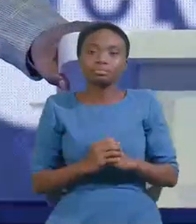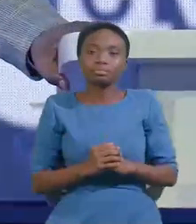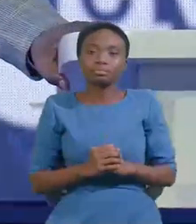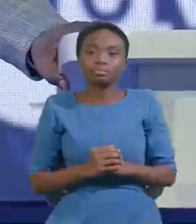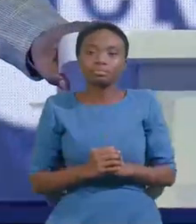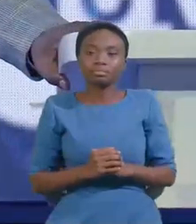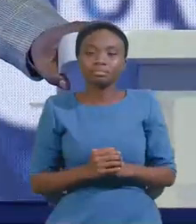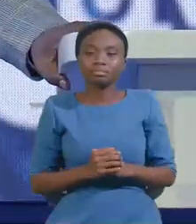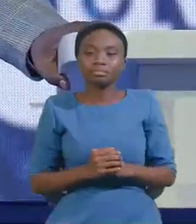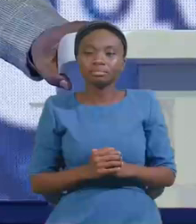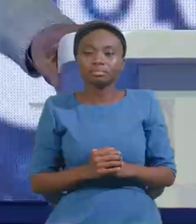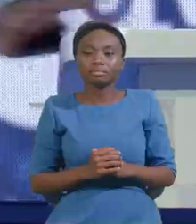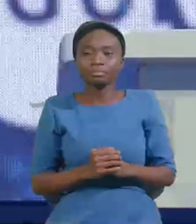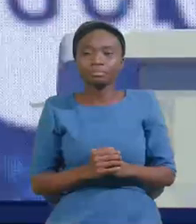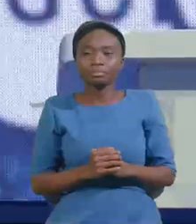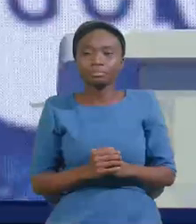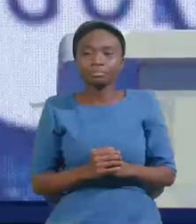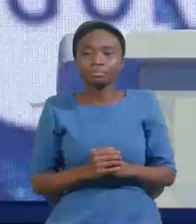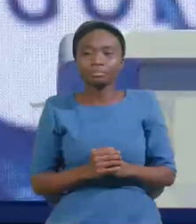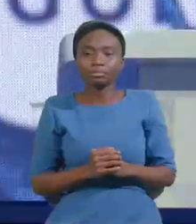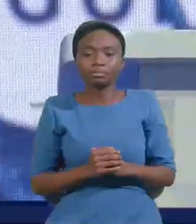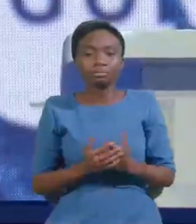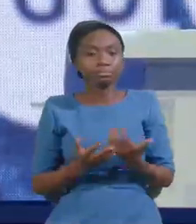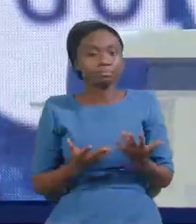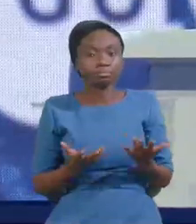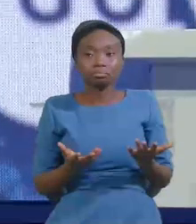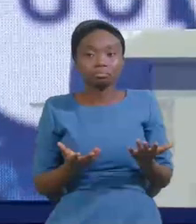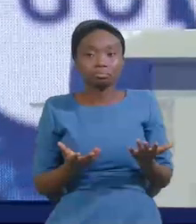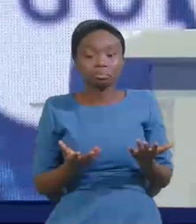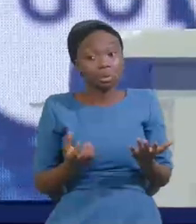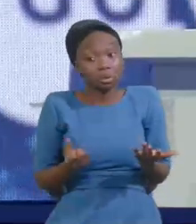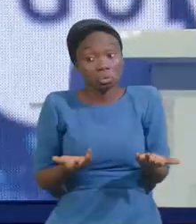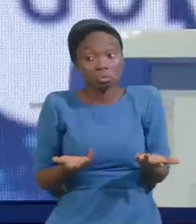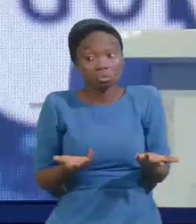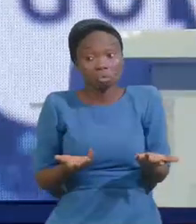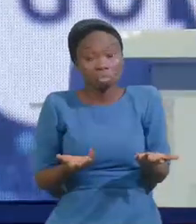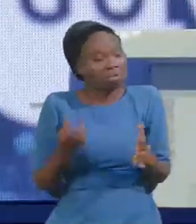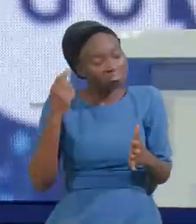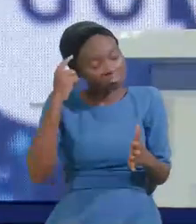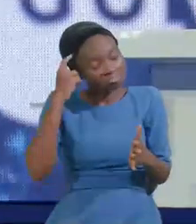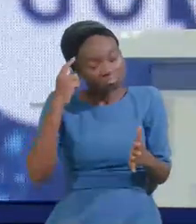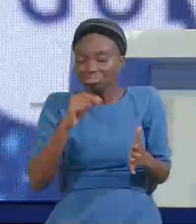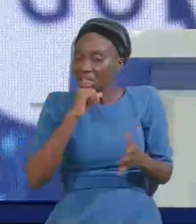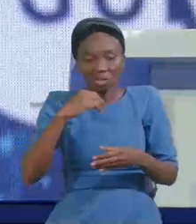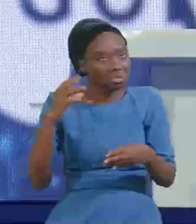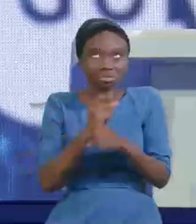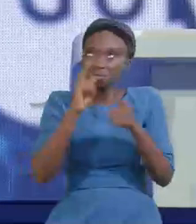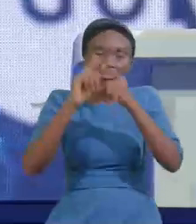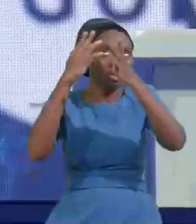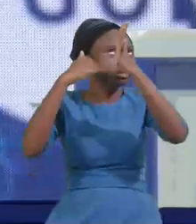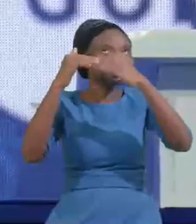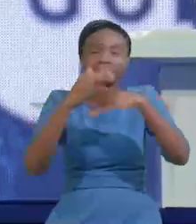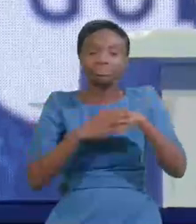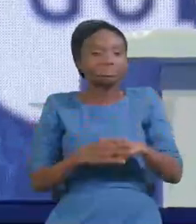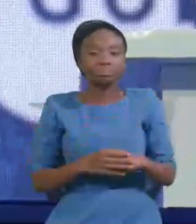Mais si vous avez la paix avec tout le monde sur la terre autour de vous, et vous n'avez pas la paix avec Dieu, vous ne pouvez pas passer l'éternité avec Dieu